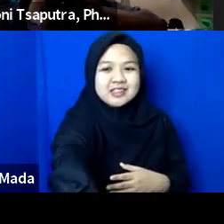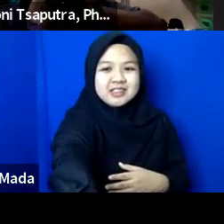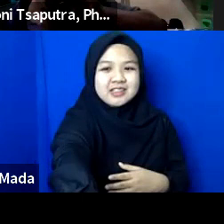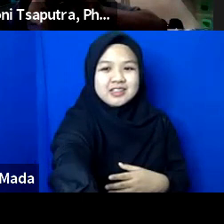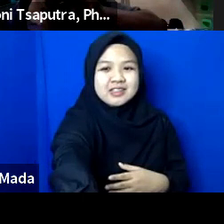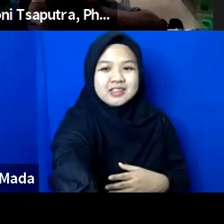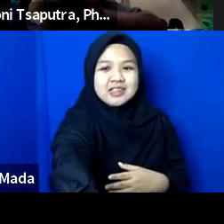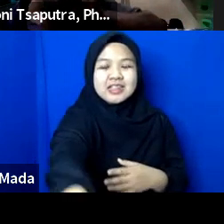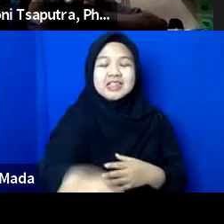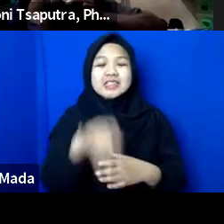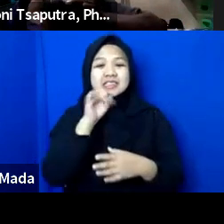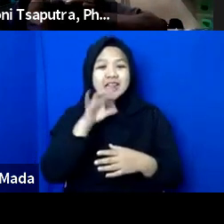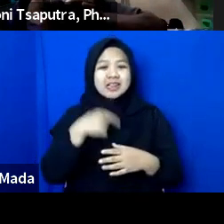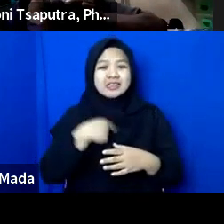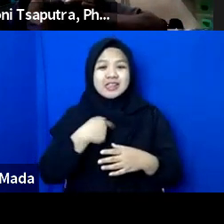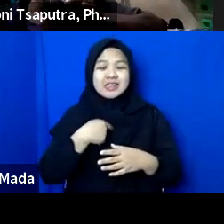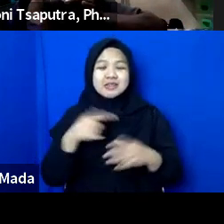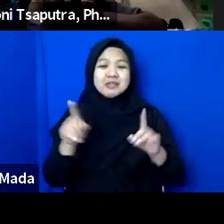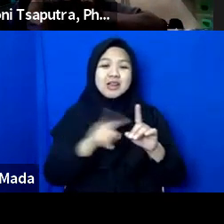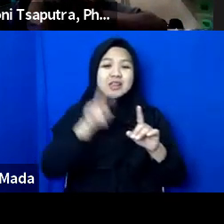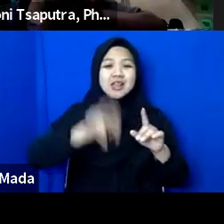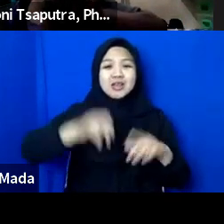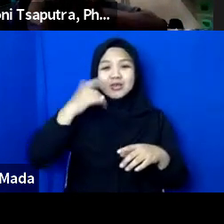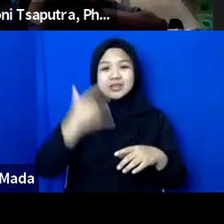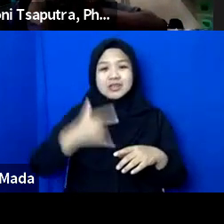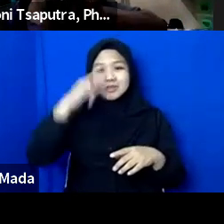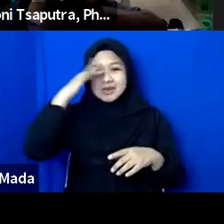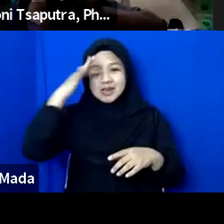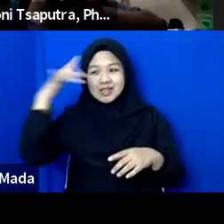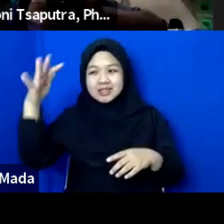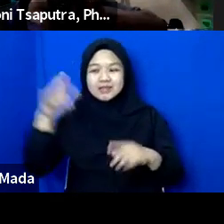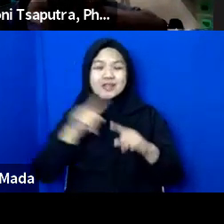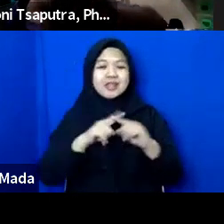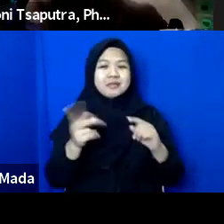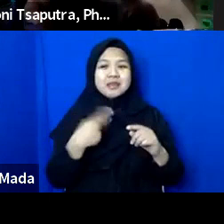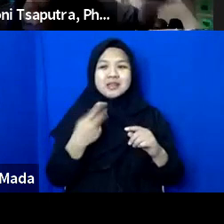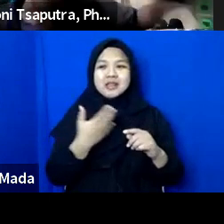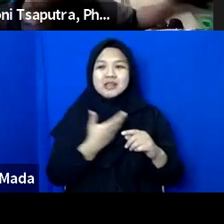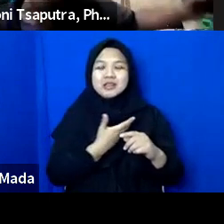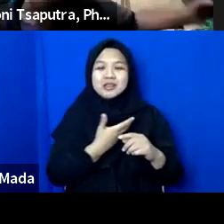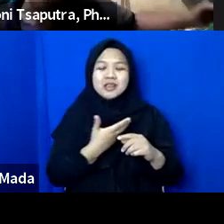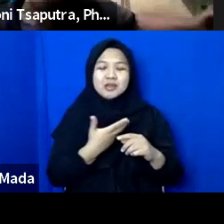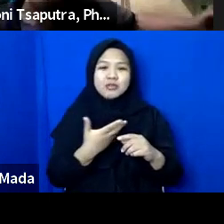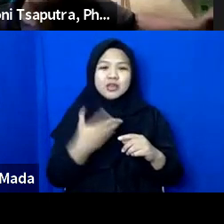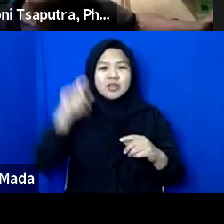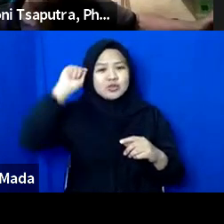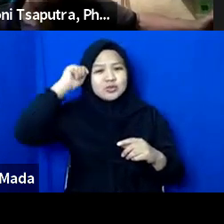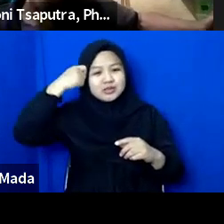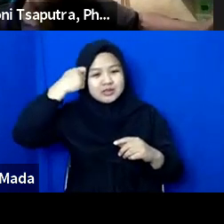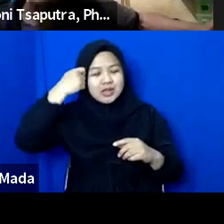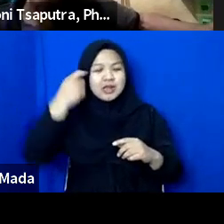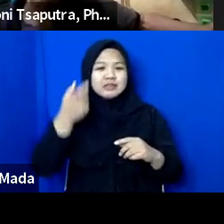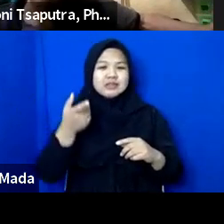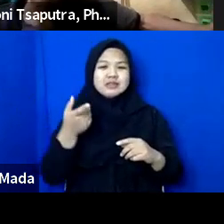keterangan saksi pendekatannya harus tetap kreatif gitu tapi ya gitu kita akan susah sekali ini sekedar saya